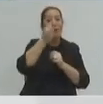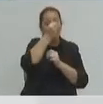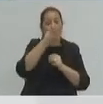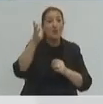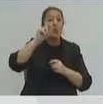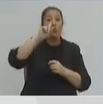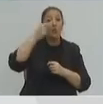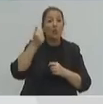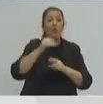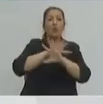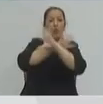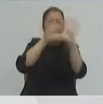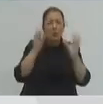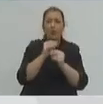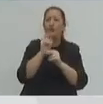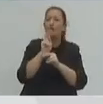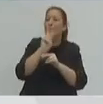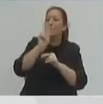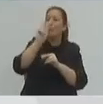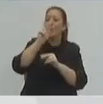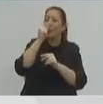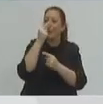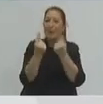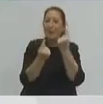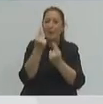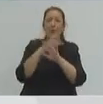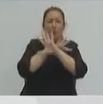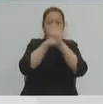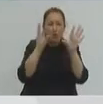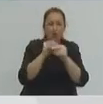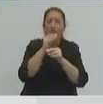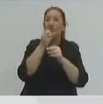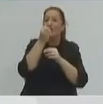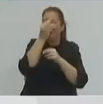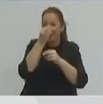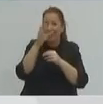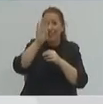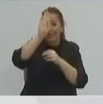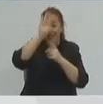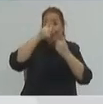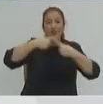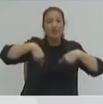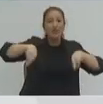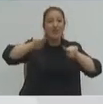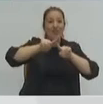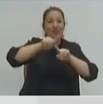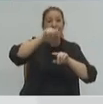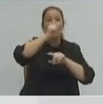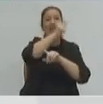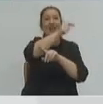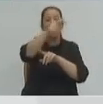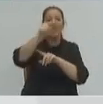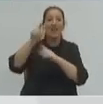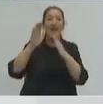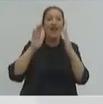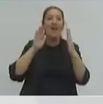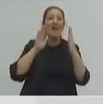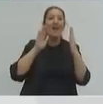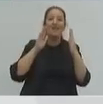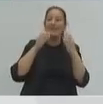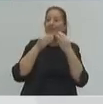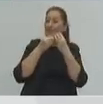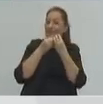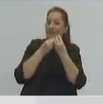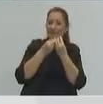Müdürlüğü'nün bütün süs bitkilerinin, bütün çiçeklerinin İstanbul'un çeperindeki ilçelerden karşılanması gerektiğini